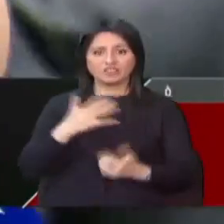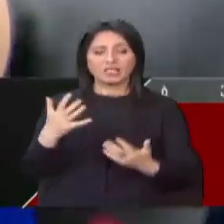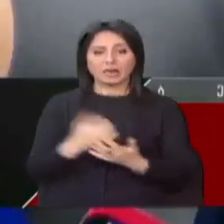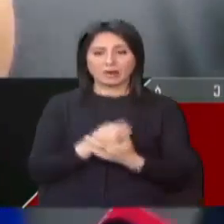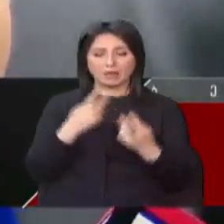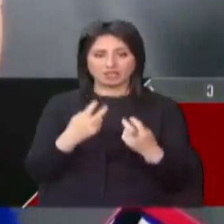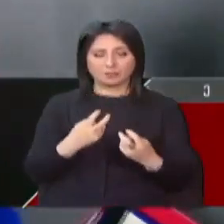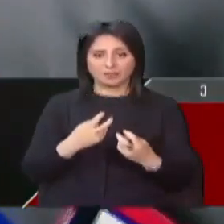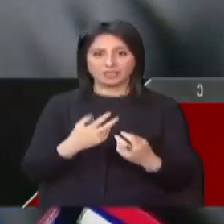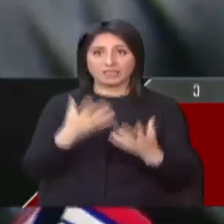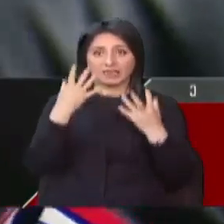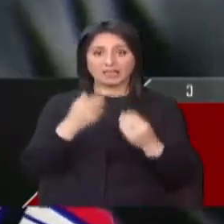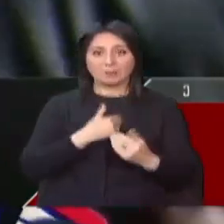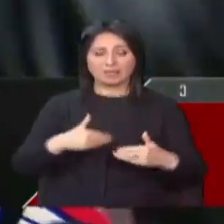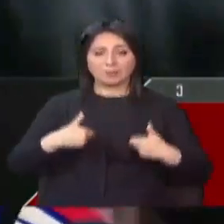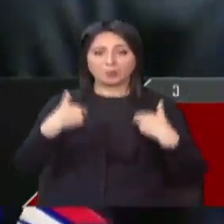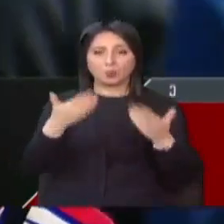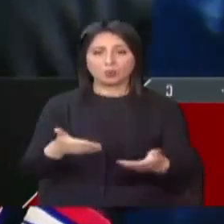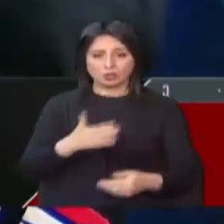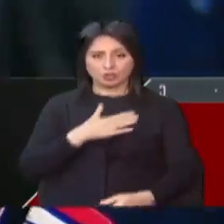გამარჯვების დღე მინდა მიულოც ჩვენს